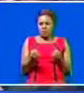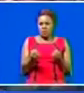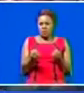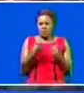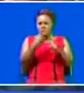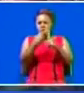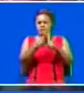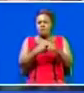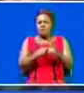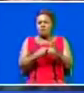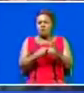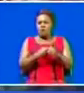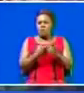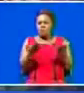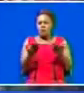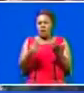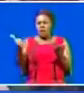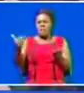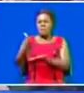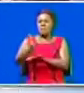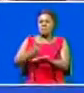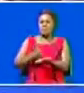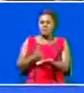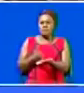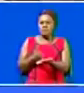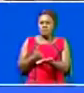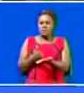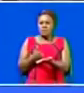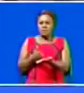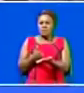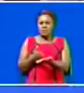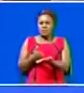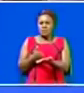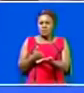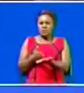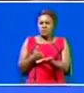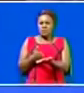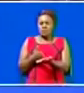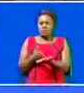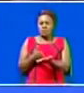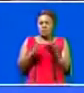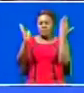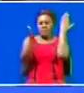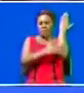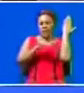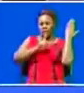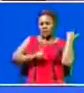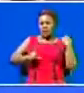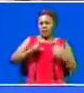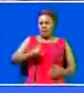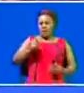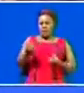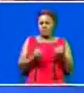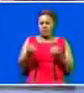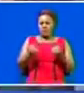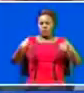inatoka pande ile nyingine ya Kingari. Kwa mbati mbaya, yu mangari inuweza